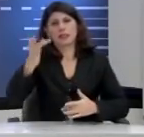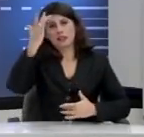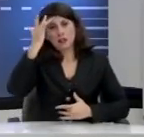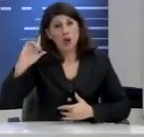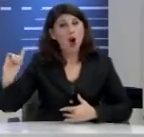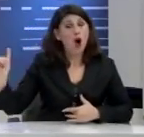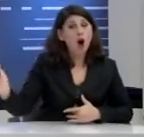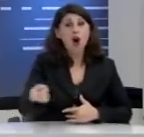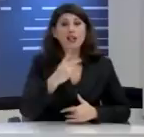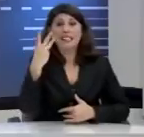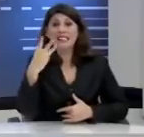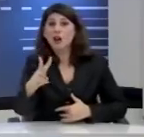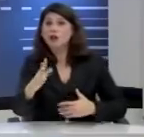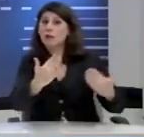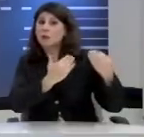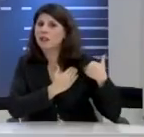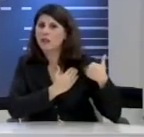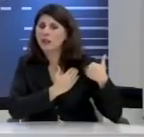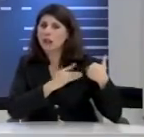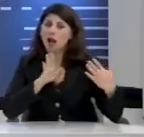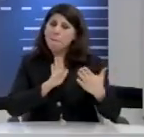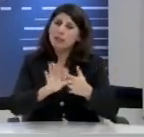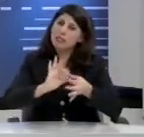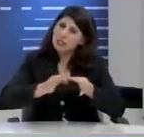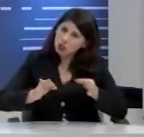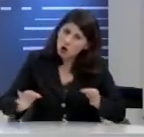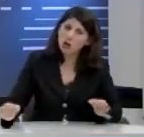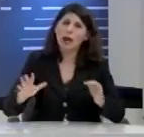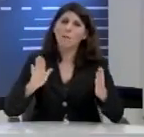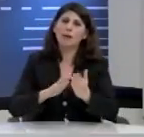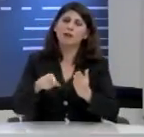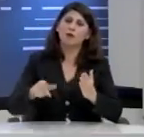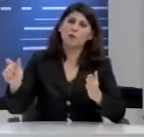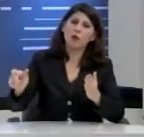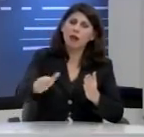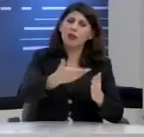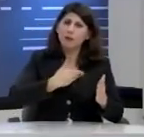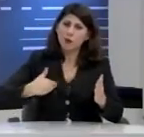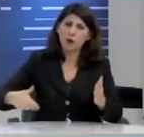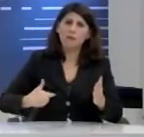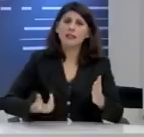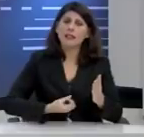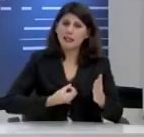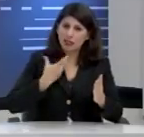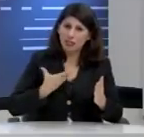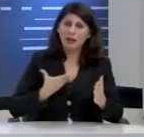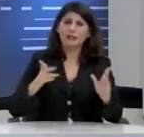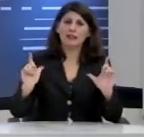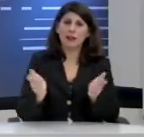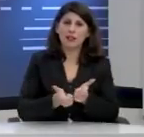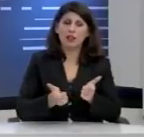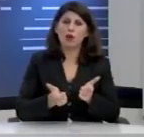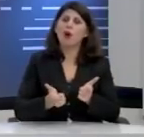του, όλοι και οι 300 θα πάρουμε την ευθύνη μας, απέναντι στην ιστορία, απέναντι σε αυτό που ο καθένας από εμάς αισθάνεται ως εθνικό